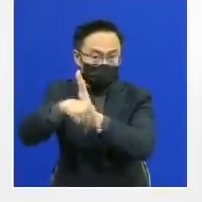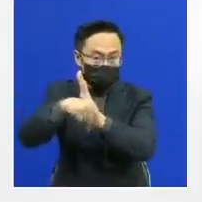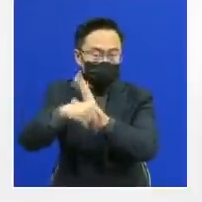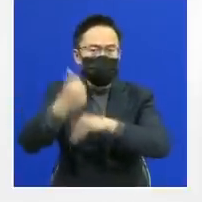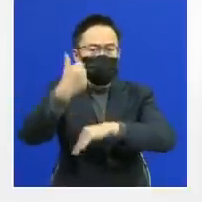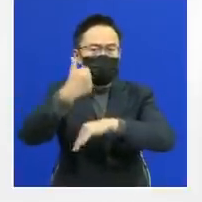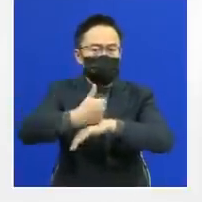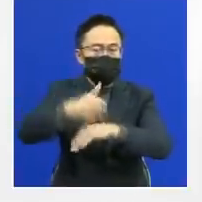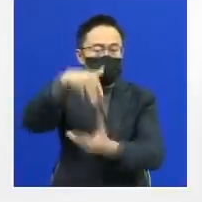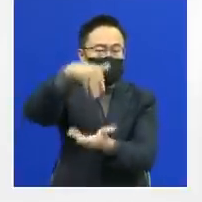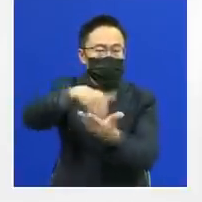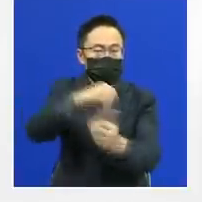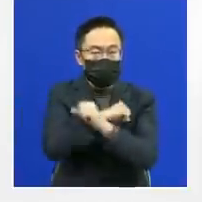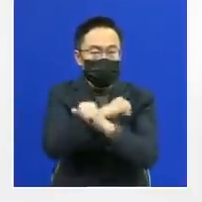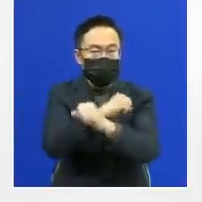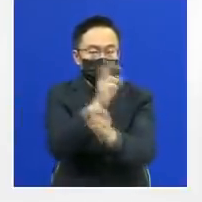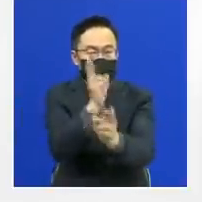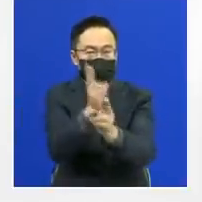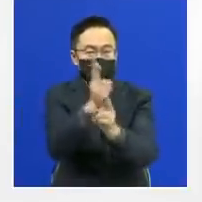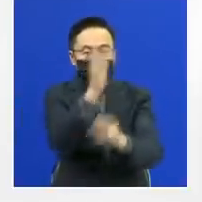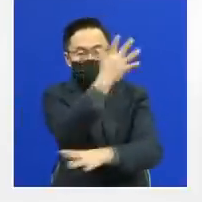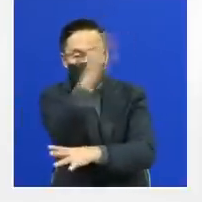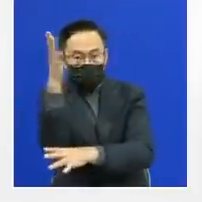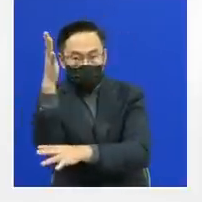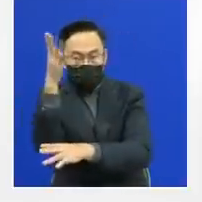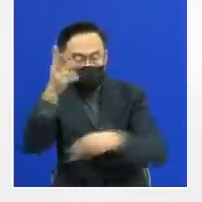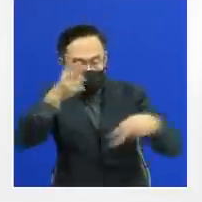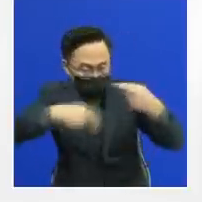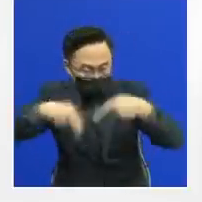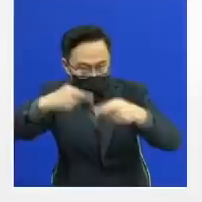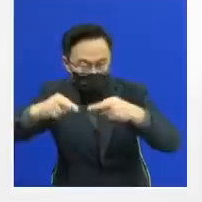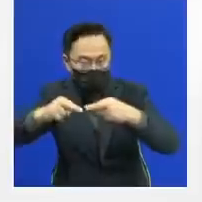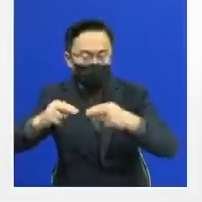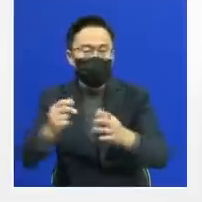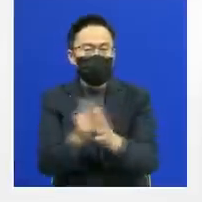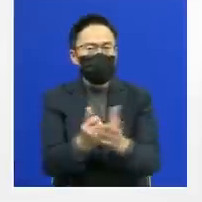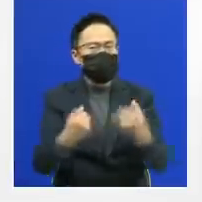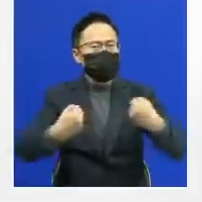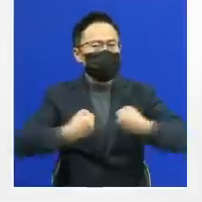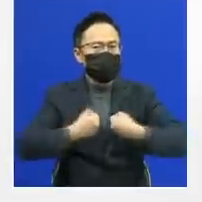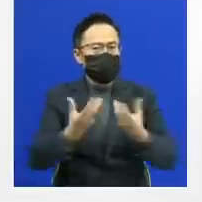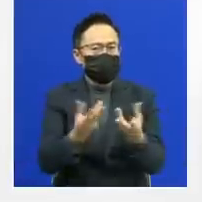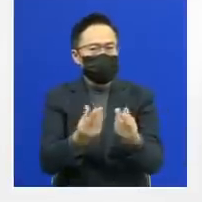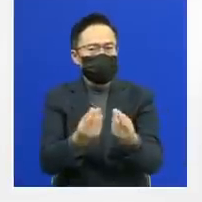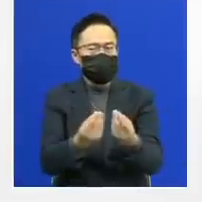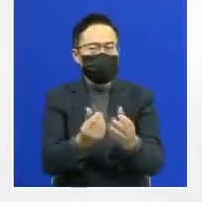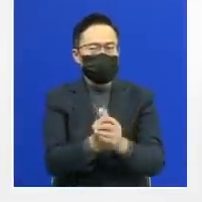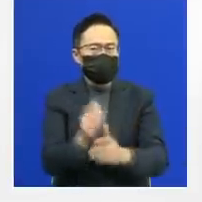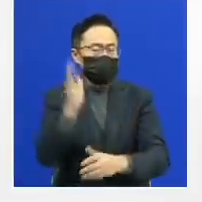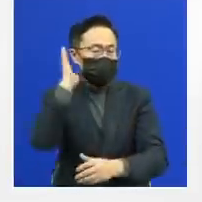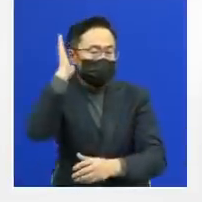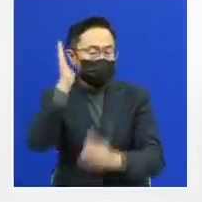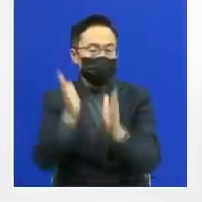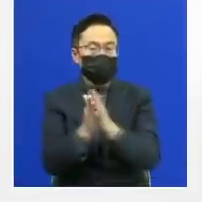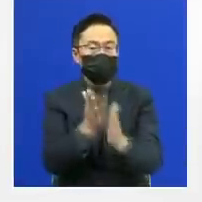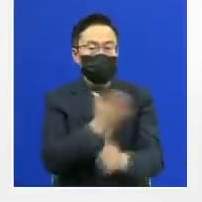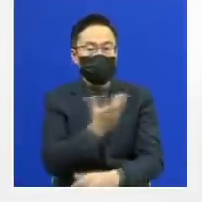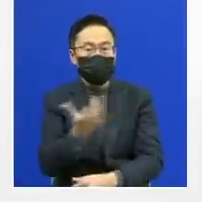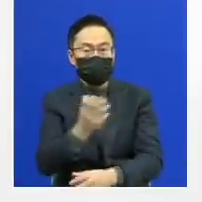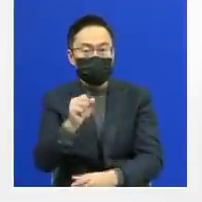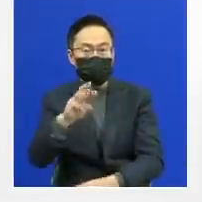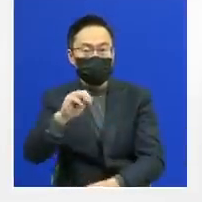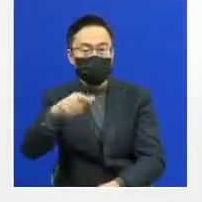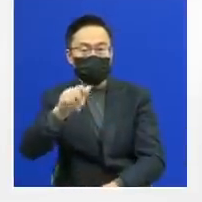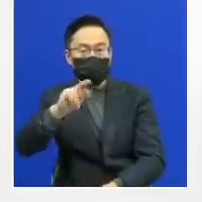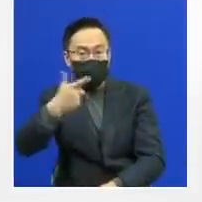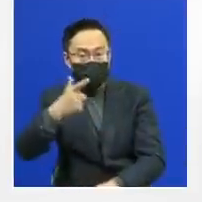าได้ตรวจสอบแปลงที่ดินตามข่าวการถือครองของนายสมปองนครไทยสงฆ์และเครือญาติ